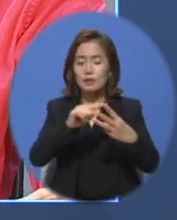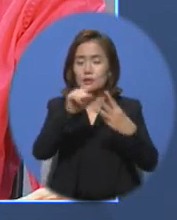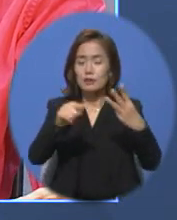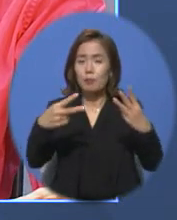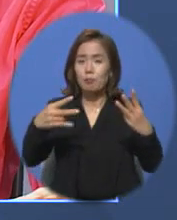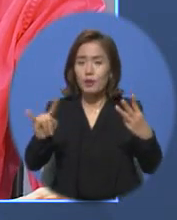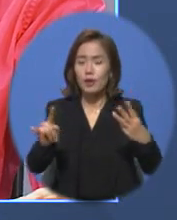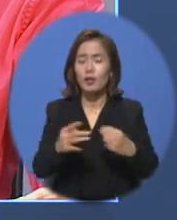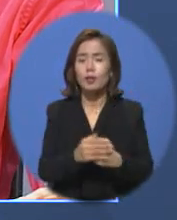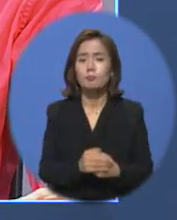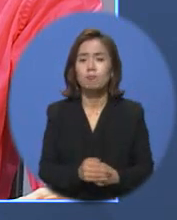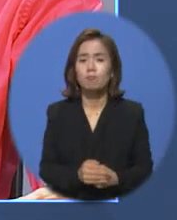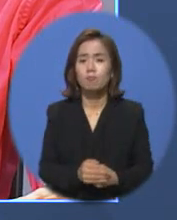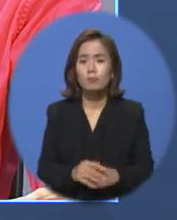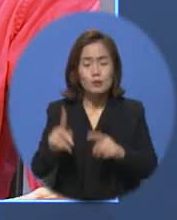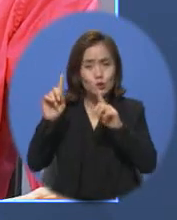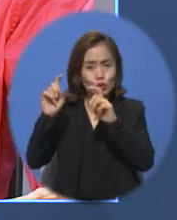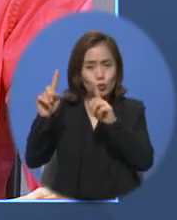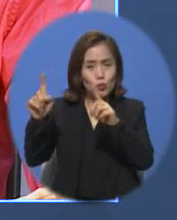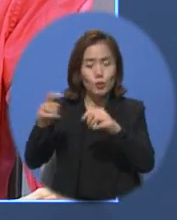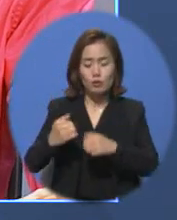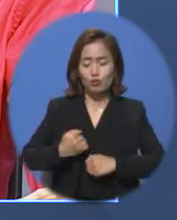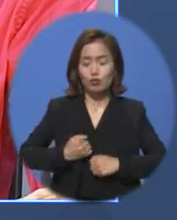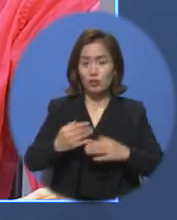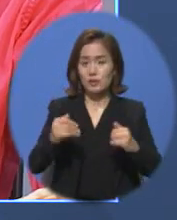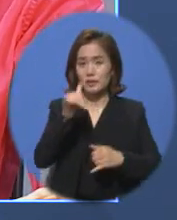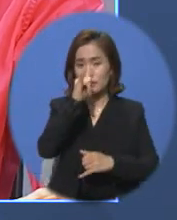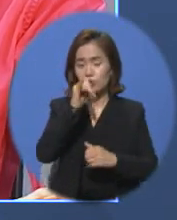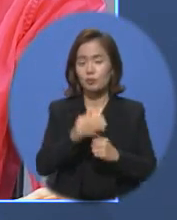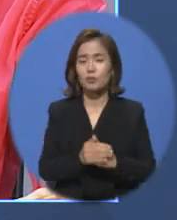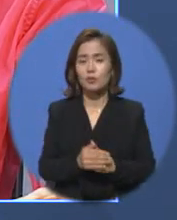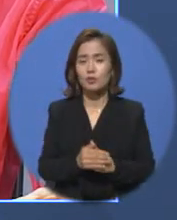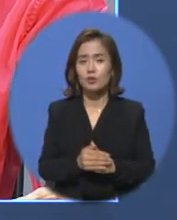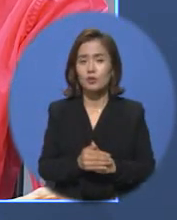가기리는장군세분도계십니다 .